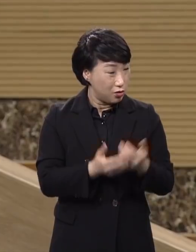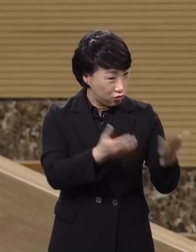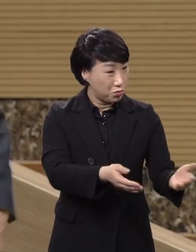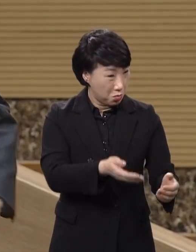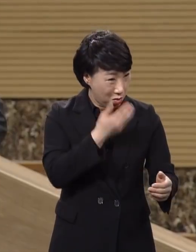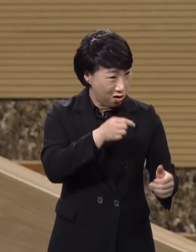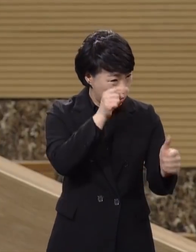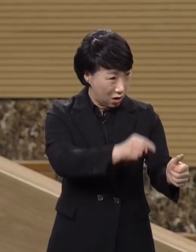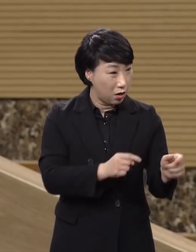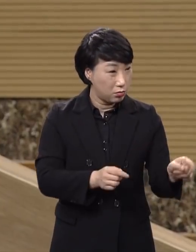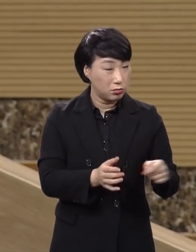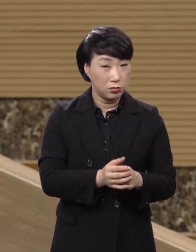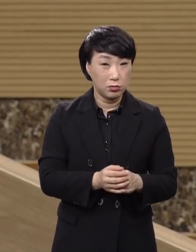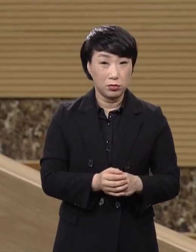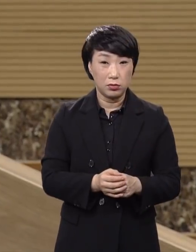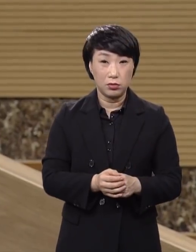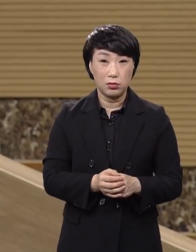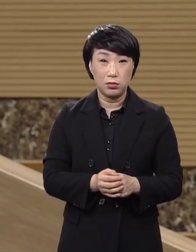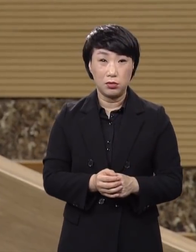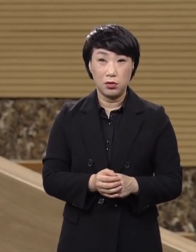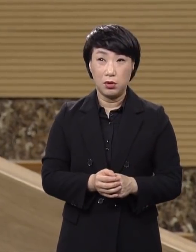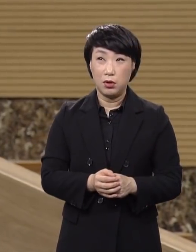먹어 이놈아.